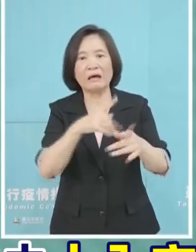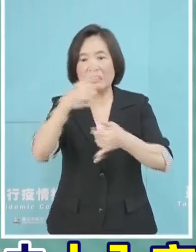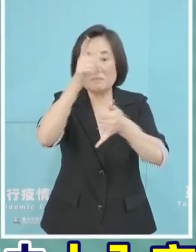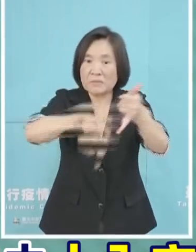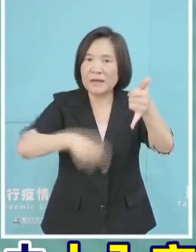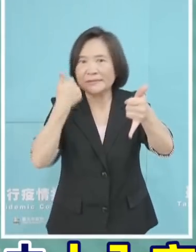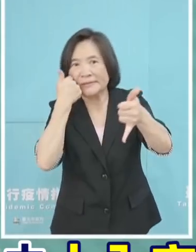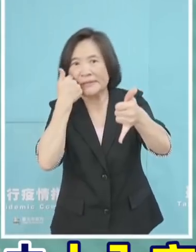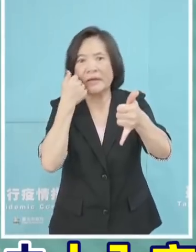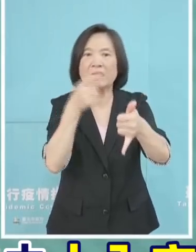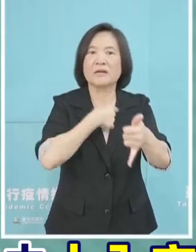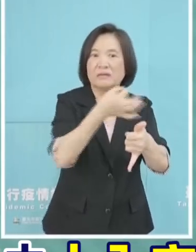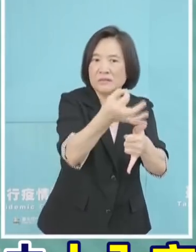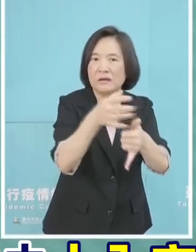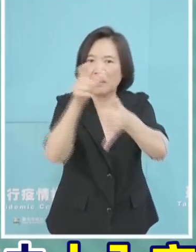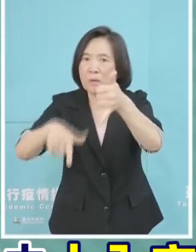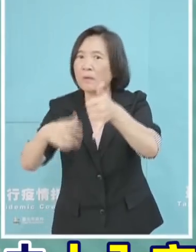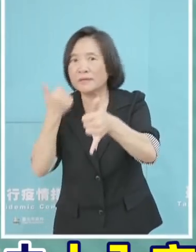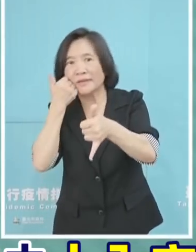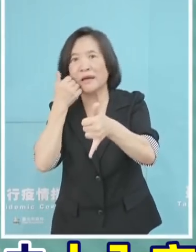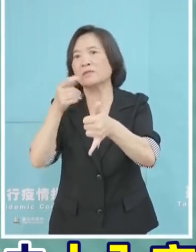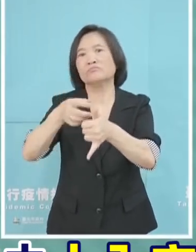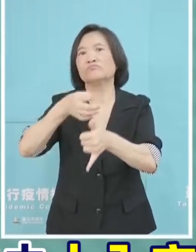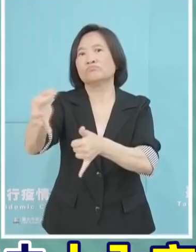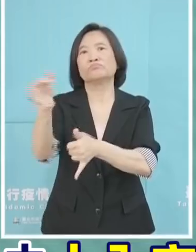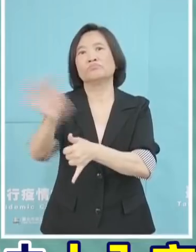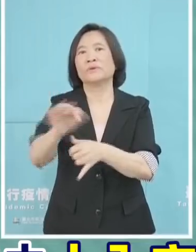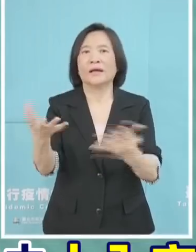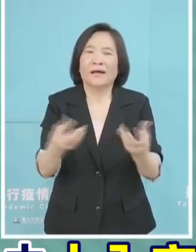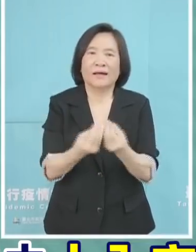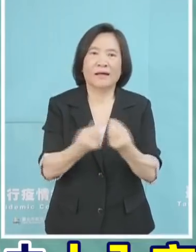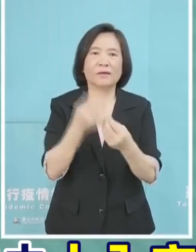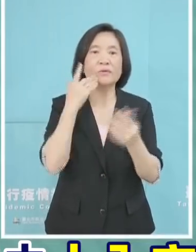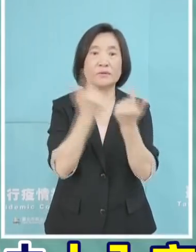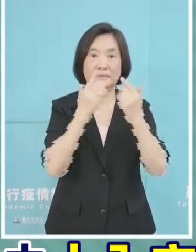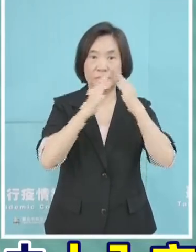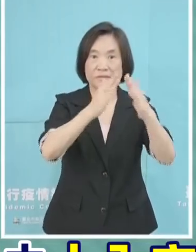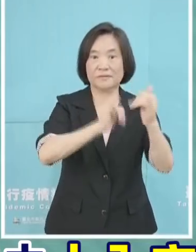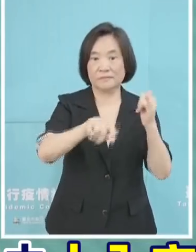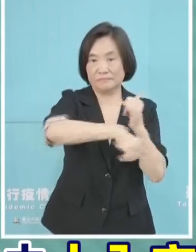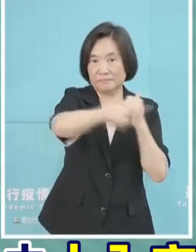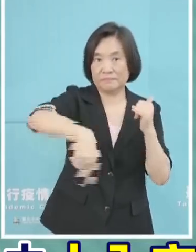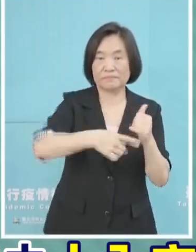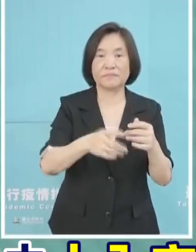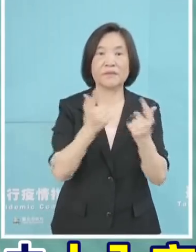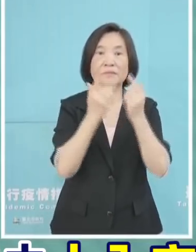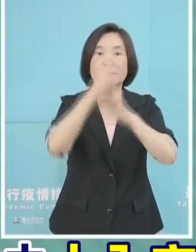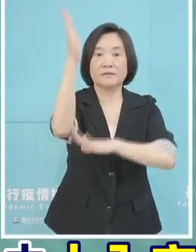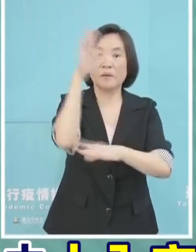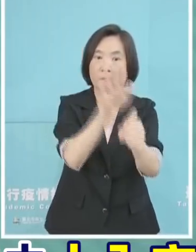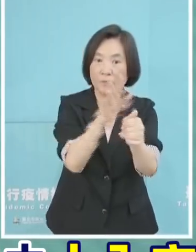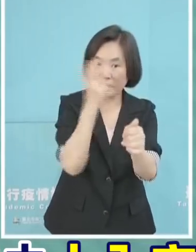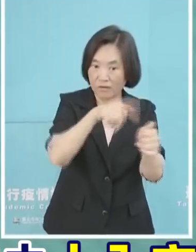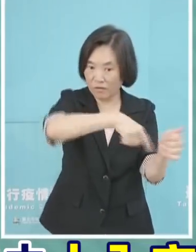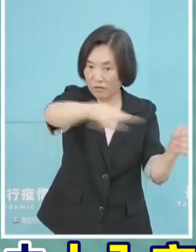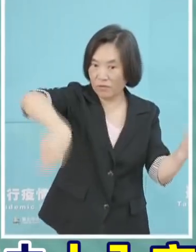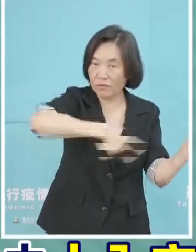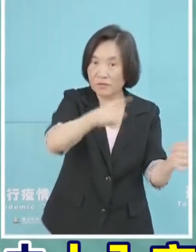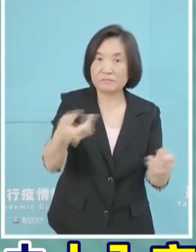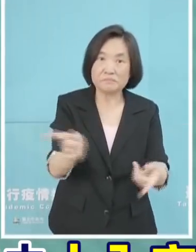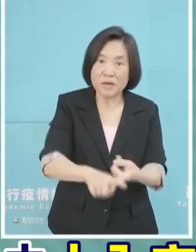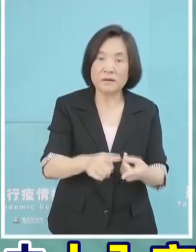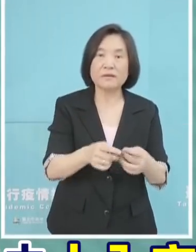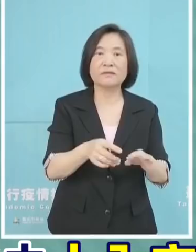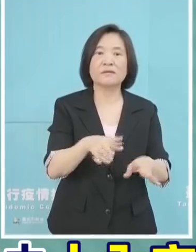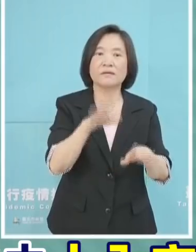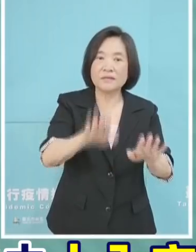很奇怪。所以台北市本来策略就是说，你只要是台北市民哦，我们是市政府照顾的对象。那就不管是